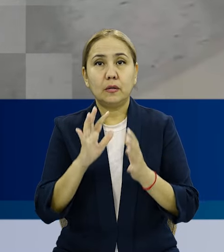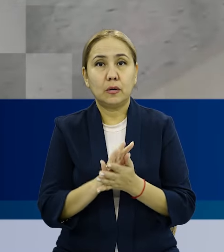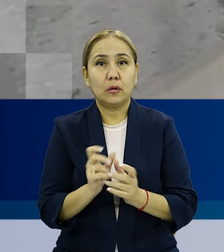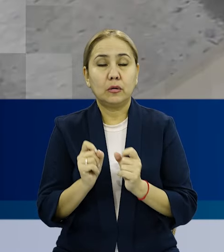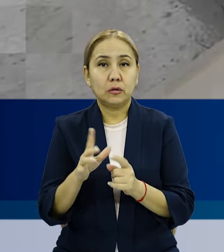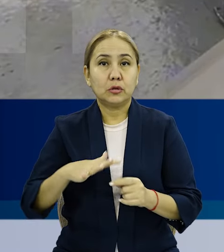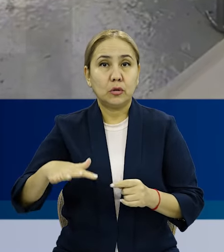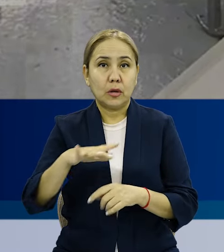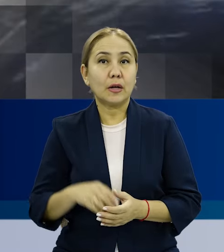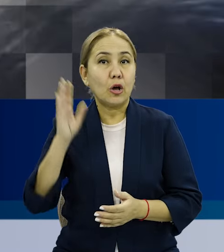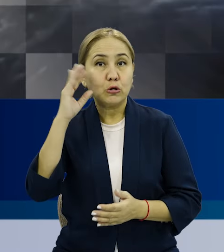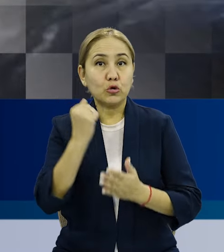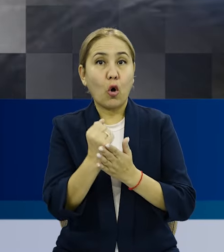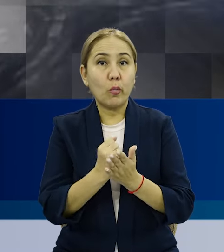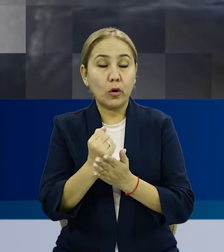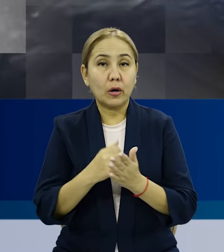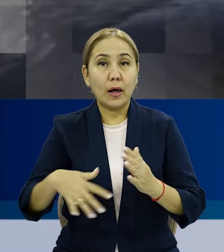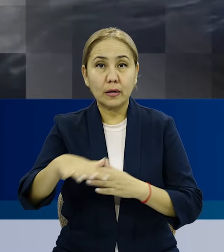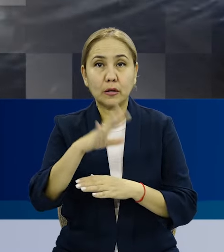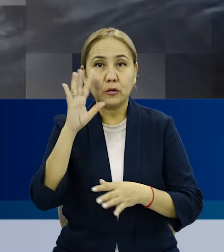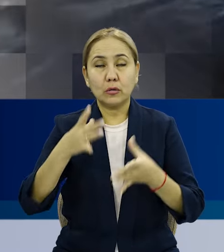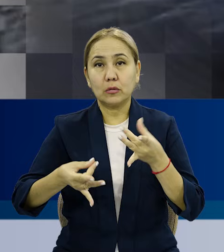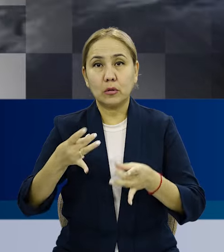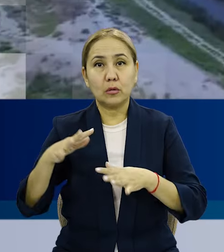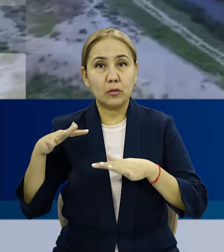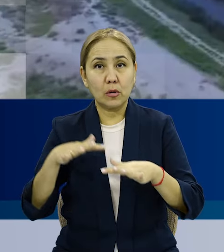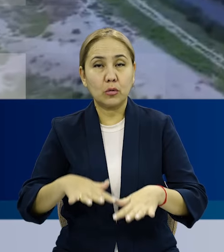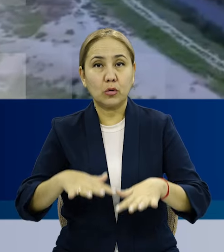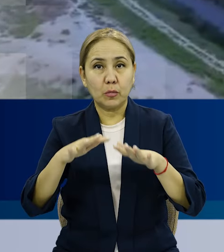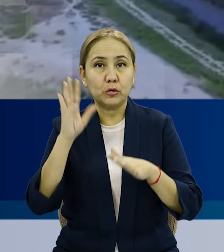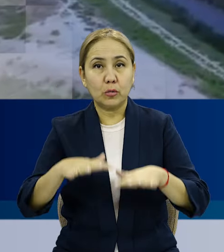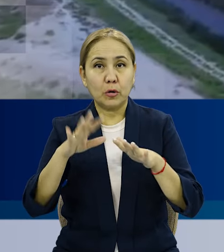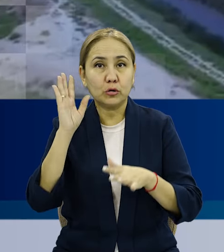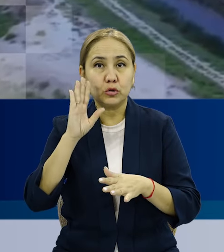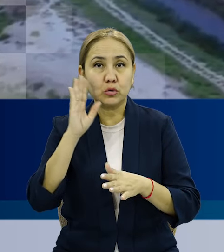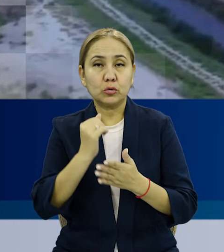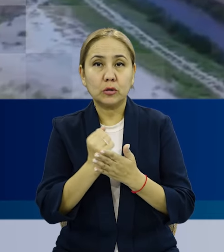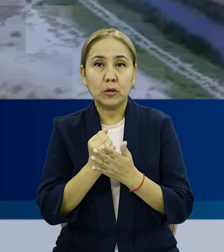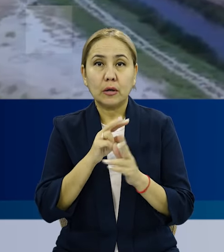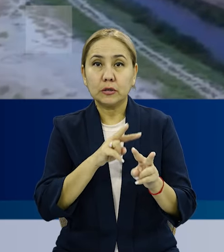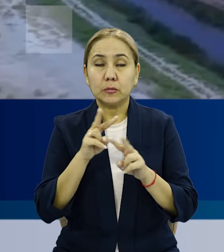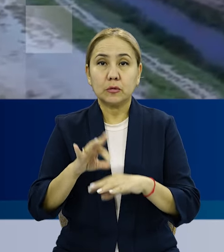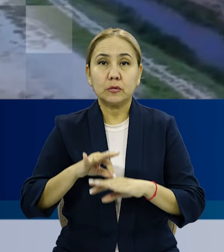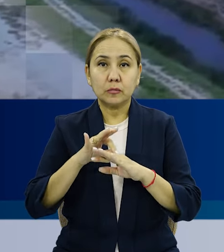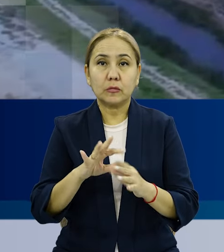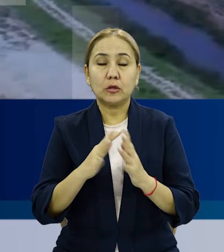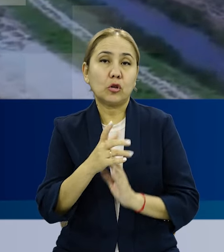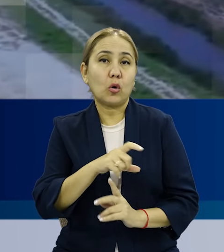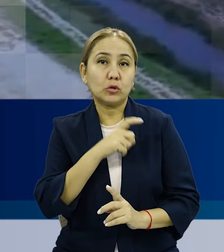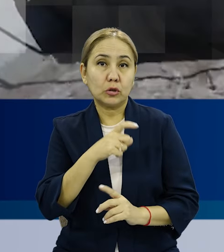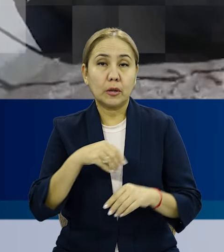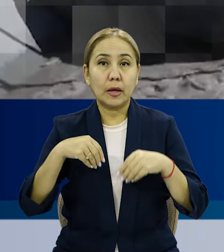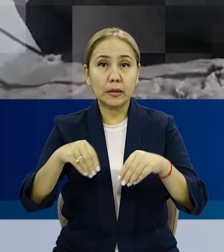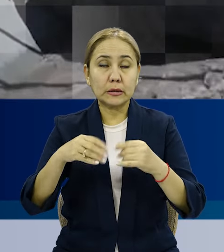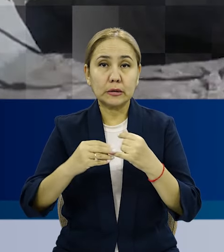chiqindi zonalarini aniqlash. Suv omborlarining loyqa oqiziqlar bilan to'lib borishini, suv sathi rejimini monitoring qilish, qishloq xo'jaligi